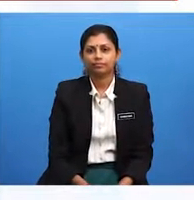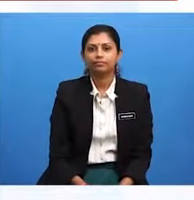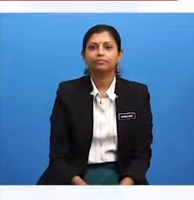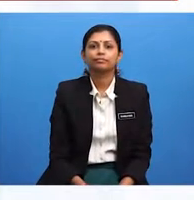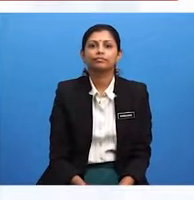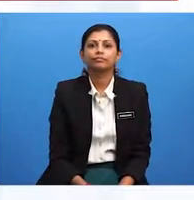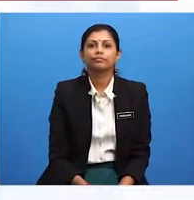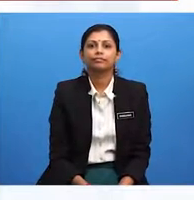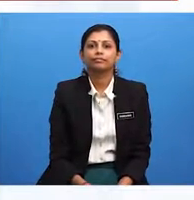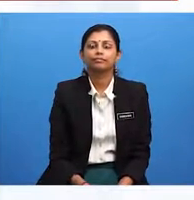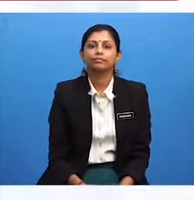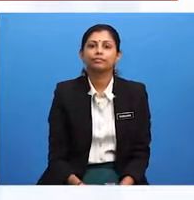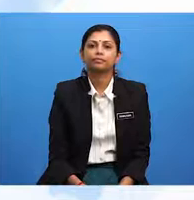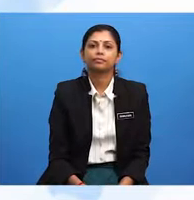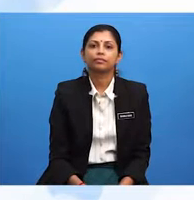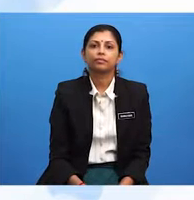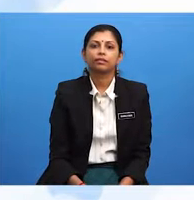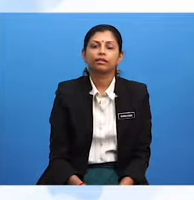umur 50-an.